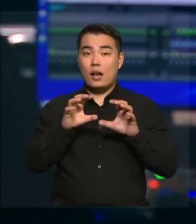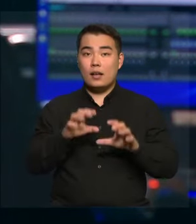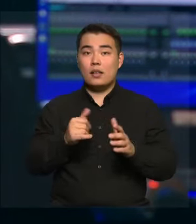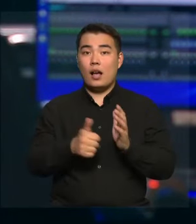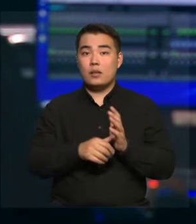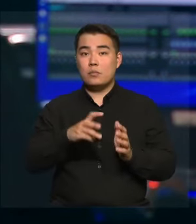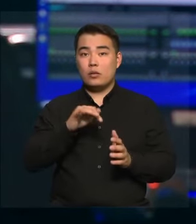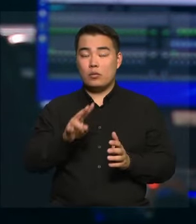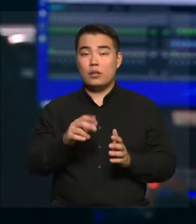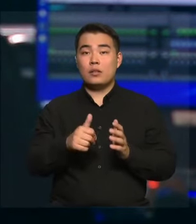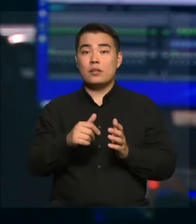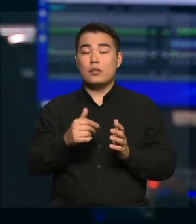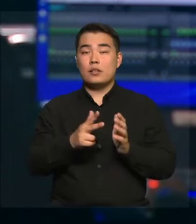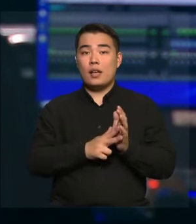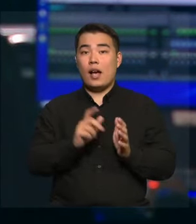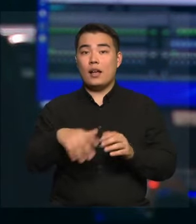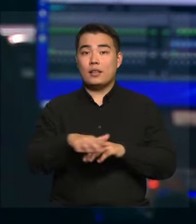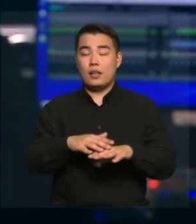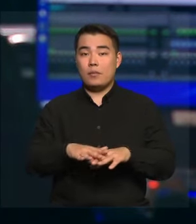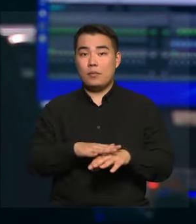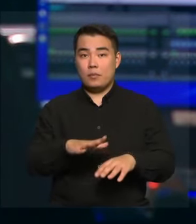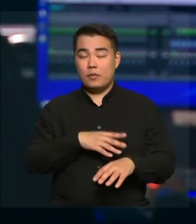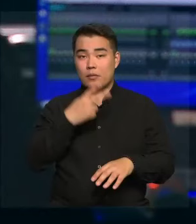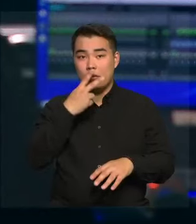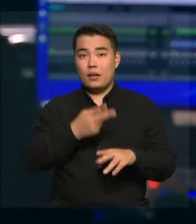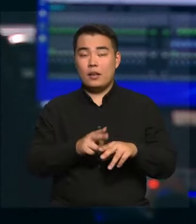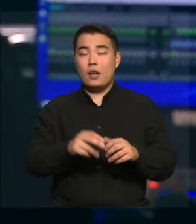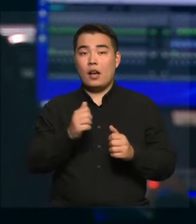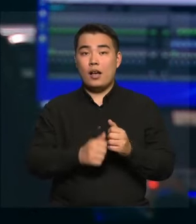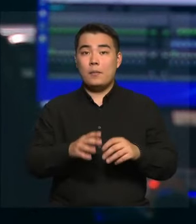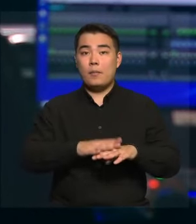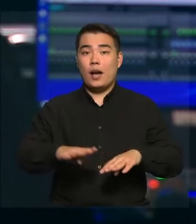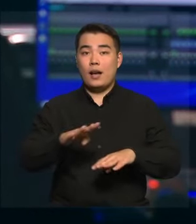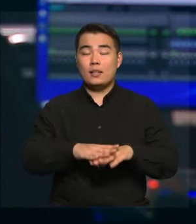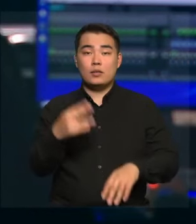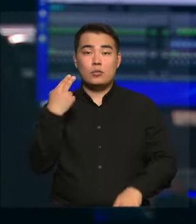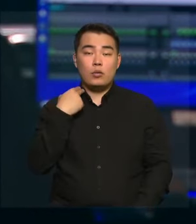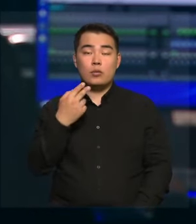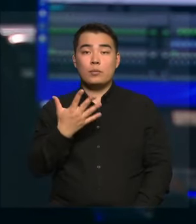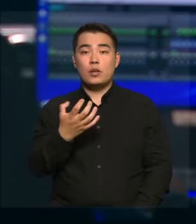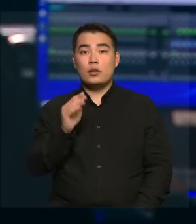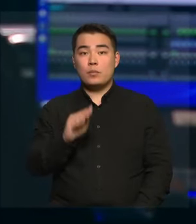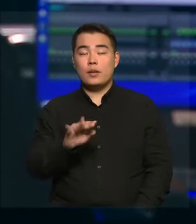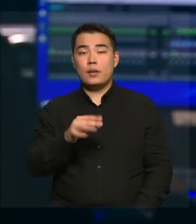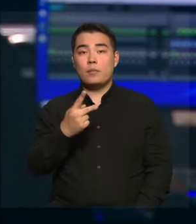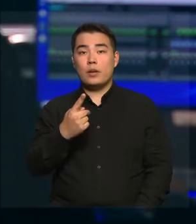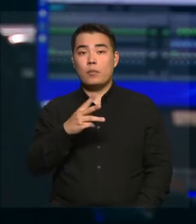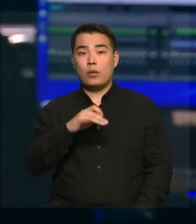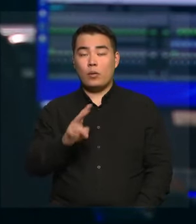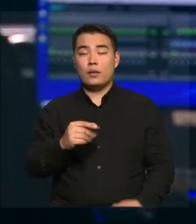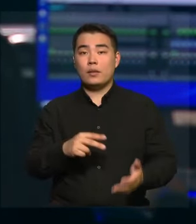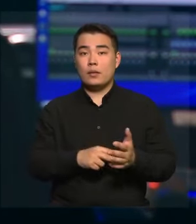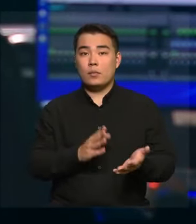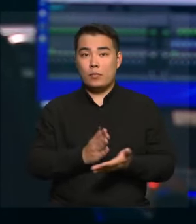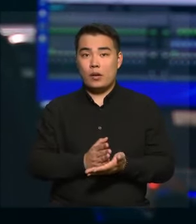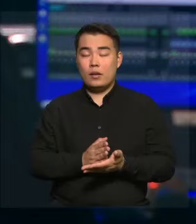6 миллион теңге 8 адамның атына рәсімделген. Әрқайсының банк алдындағы қарызы 500 мың мен 1 миллион теңгенің